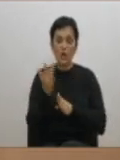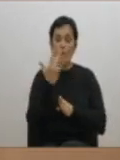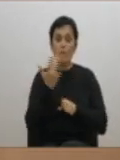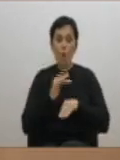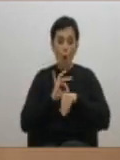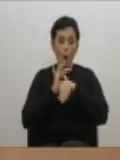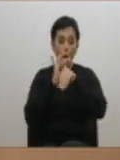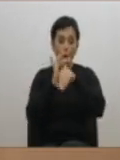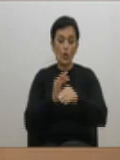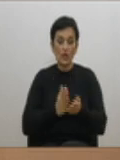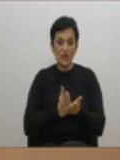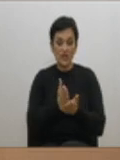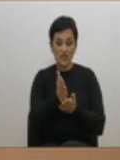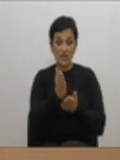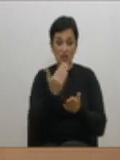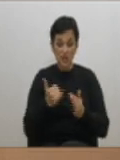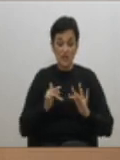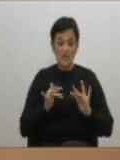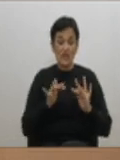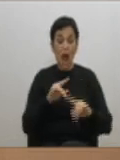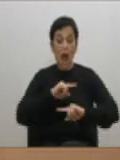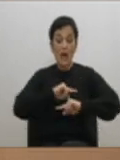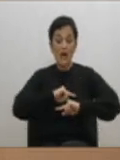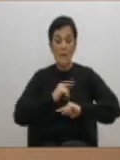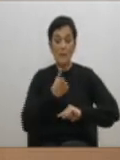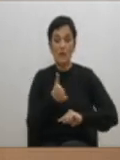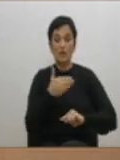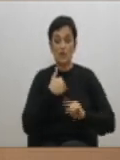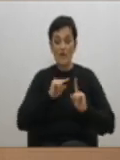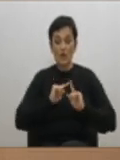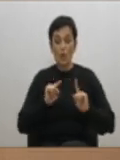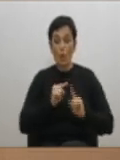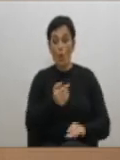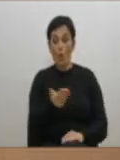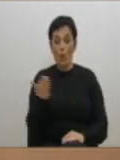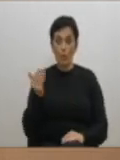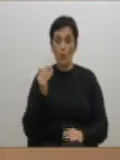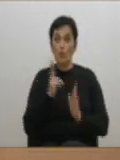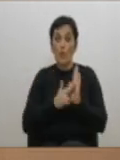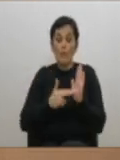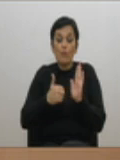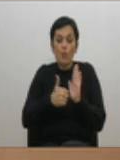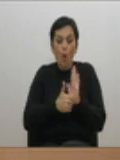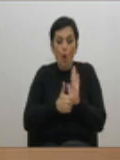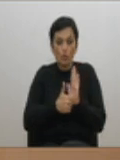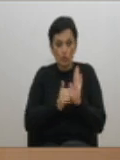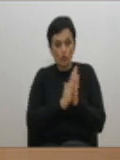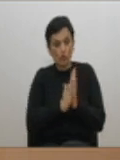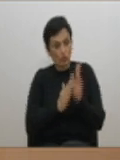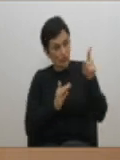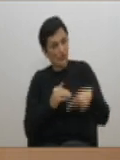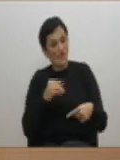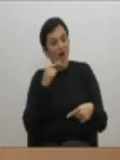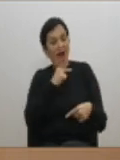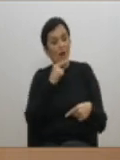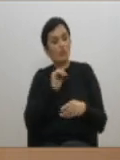მიმართულებით, იქამდე მივიდა საქმე, რომ ჩვენი ოპონენტები ბოდიშის მოხდასაც კი გთხოვენ ეკონომიკური